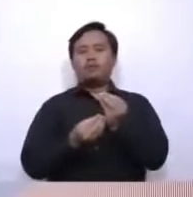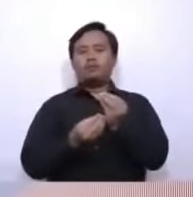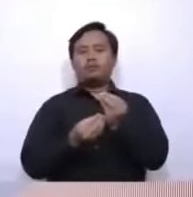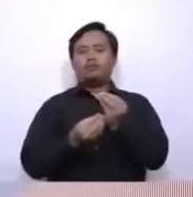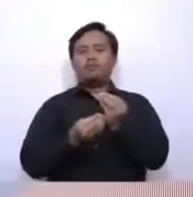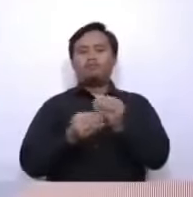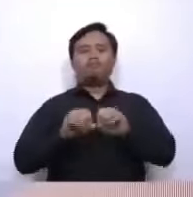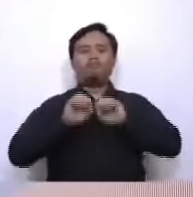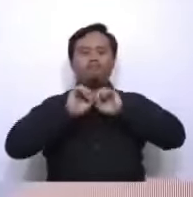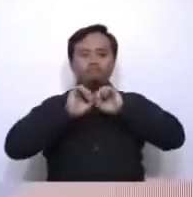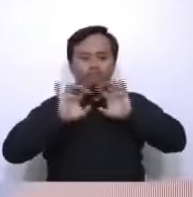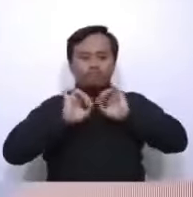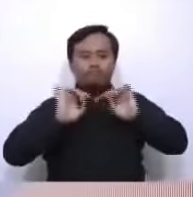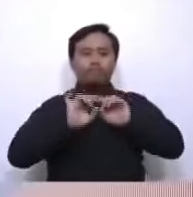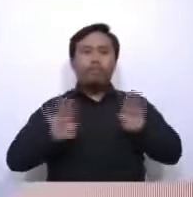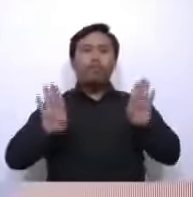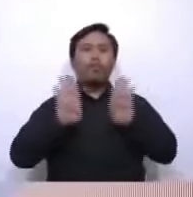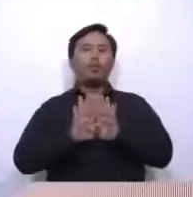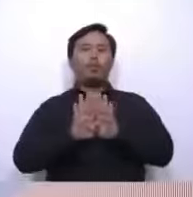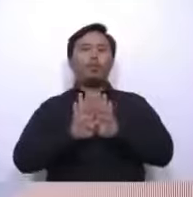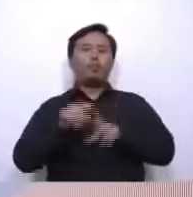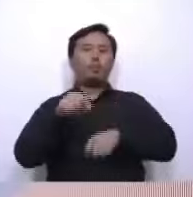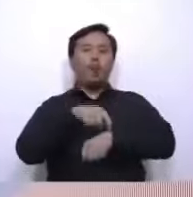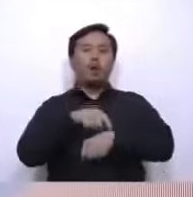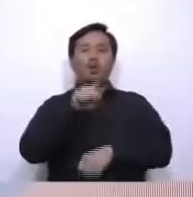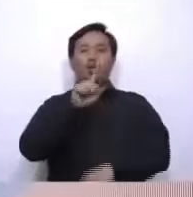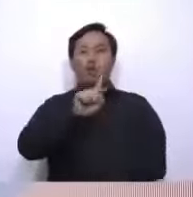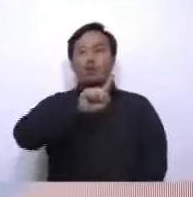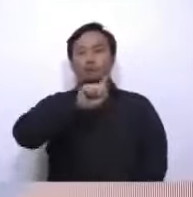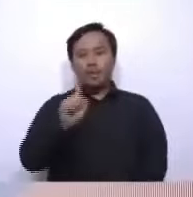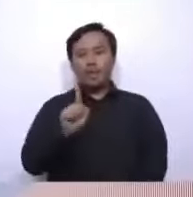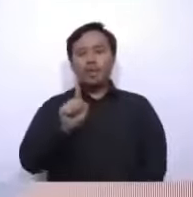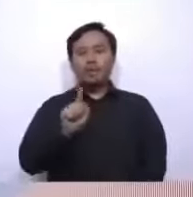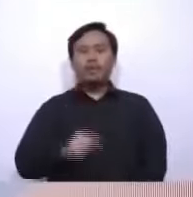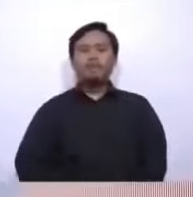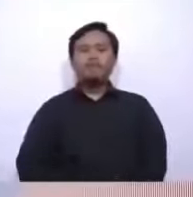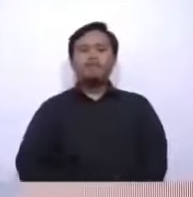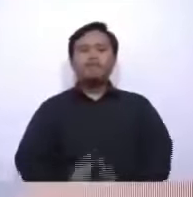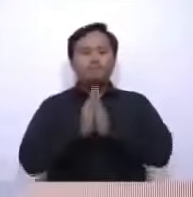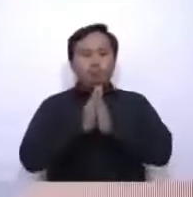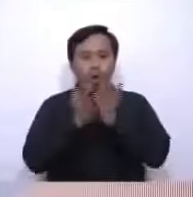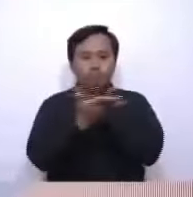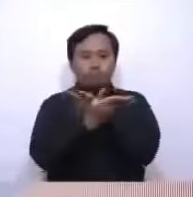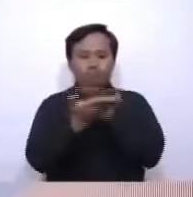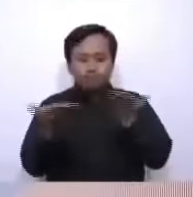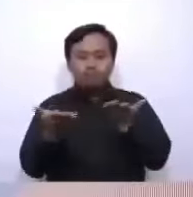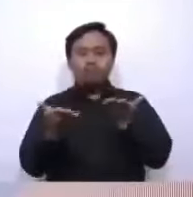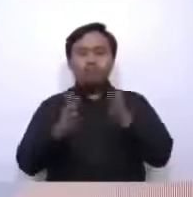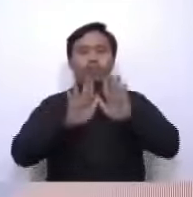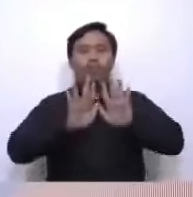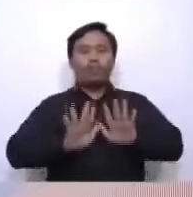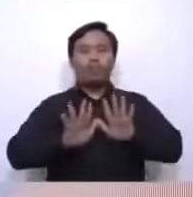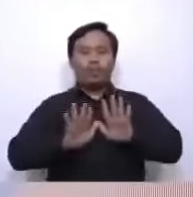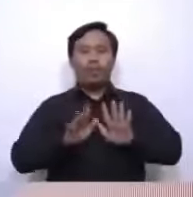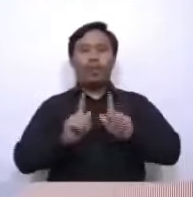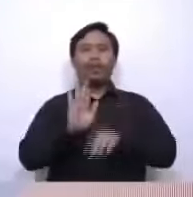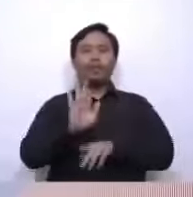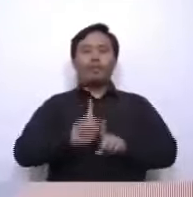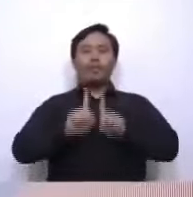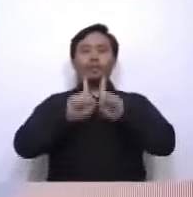memberikan pernyataan penutup selama 1 menit. Kami mohon hadirin untuk tenang saat pasangan